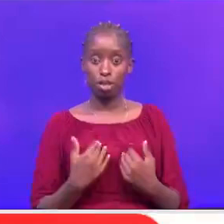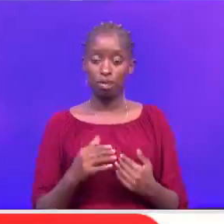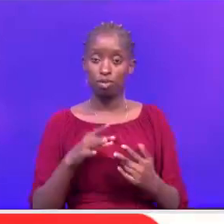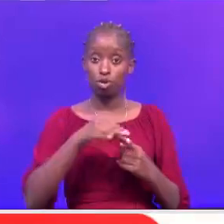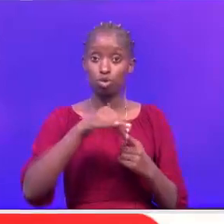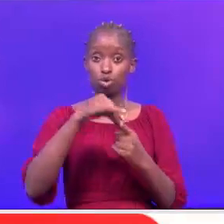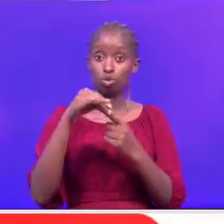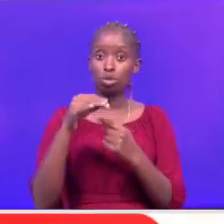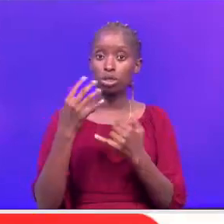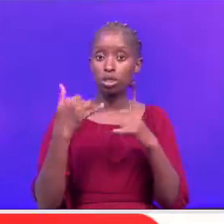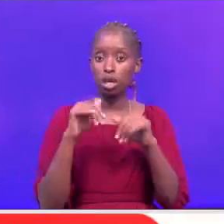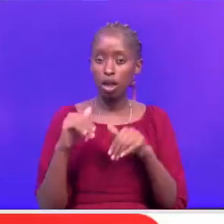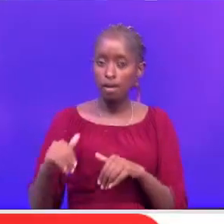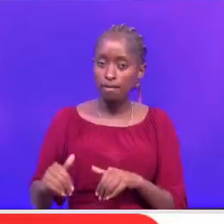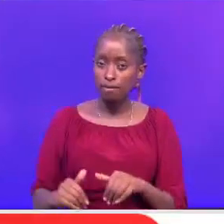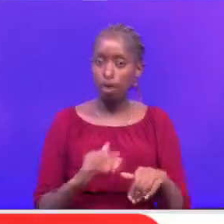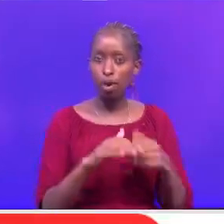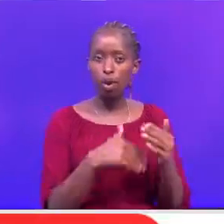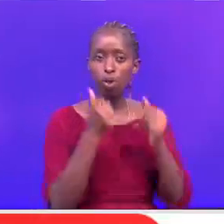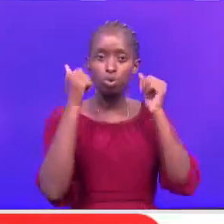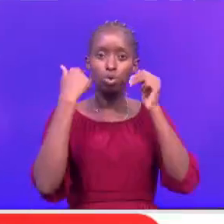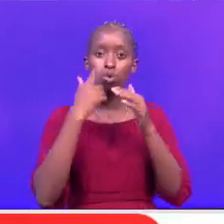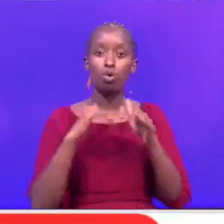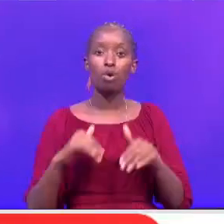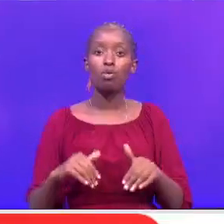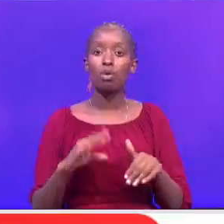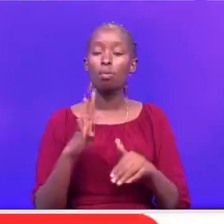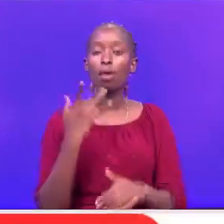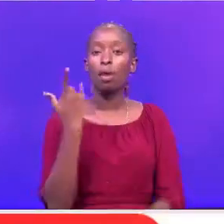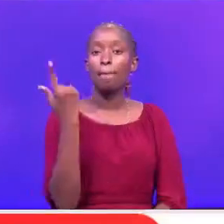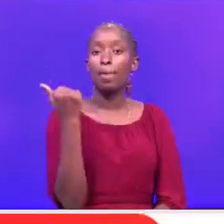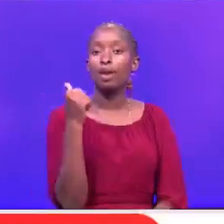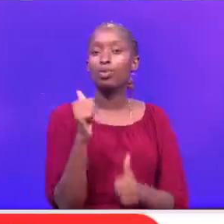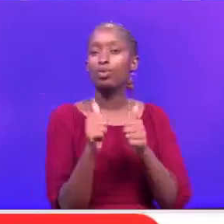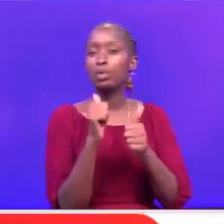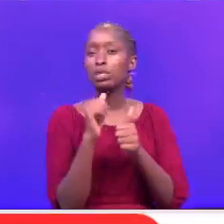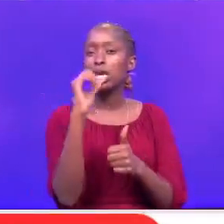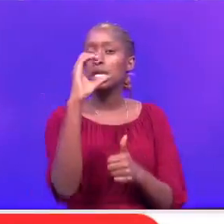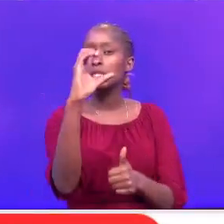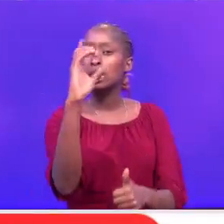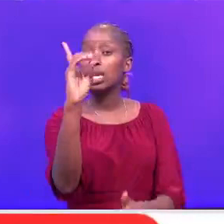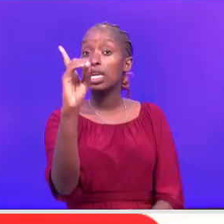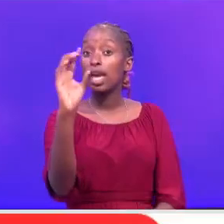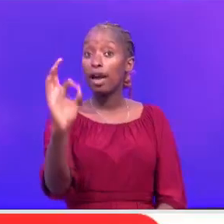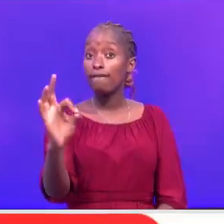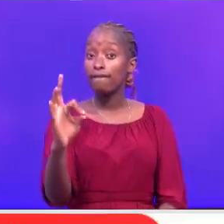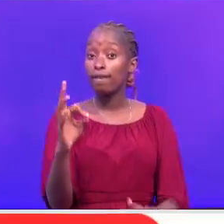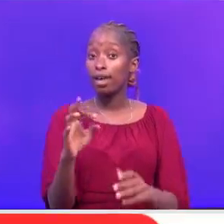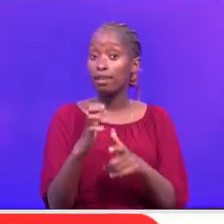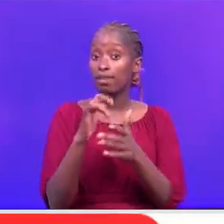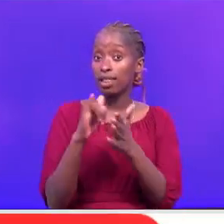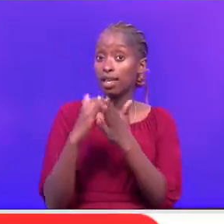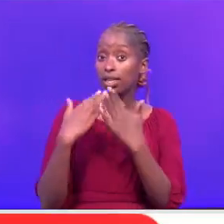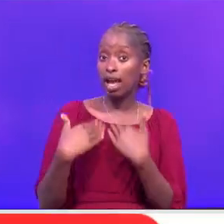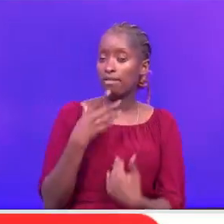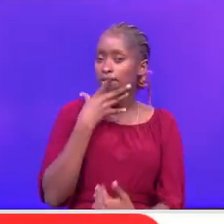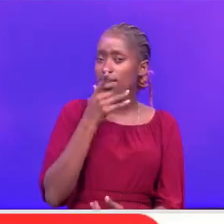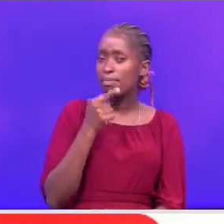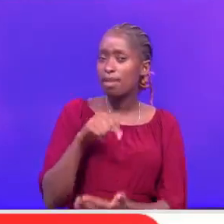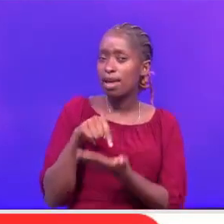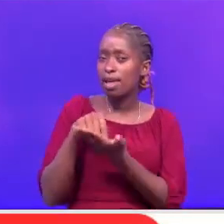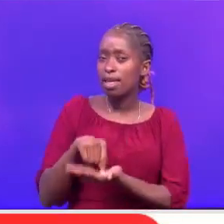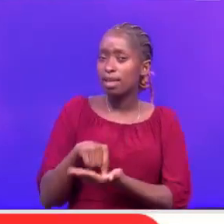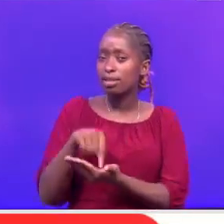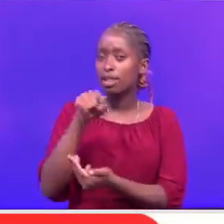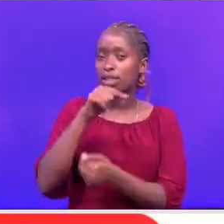wa wanafunzi wanaofadhiliwa na fedha za CDF. Aidha, Kipsenai aliwahimiza wanafunzi hao kutia